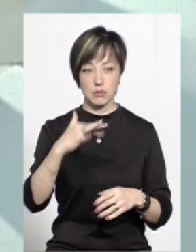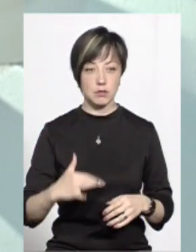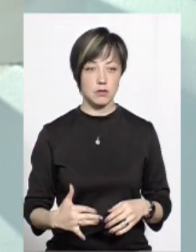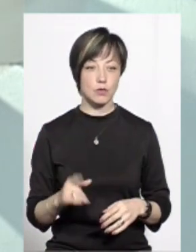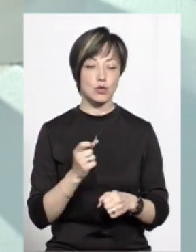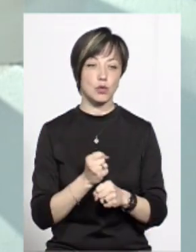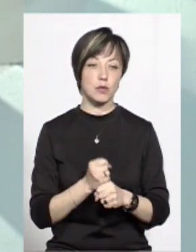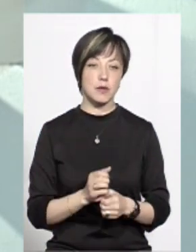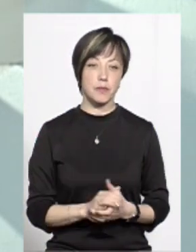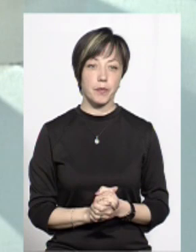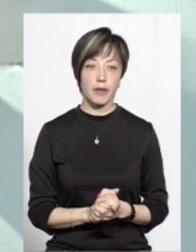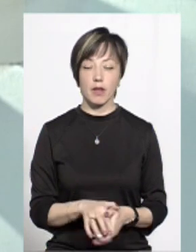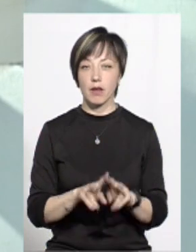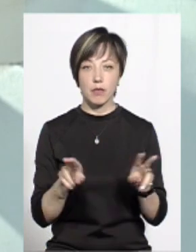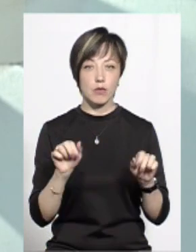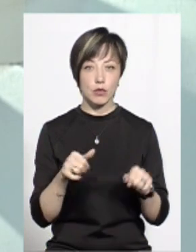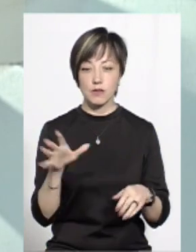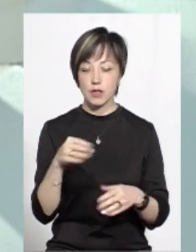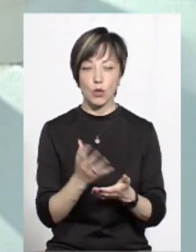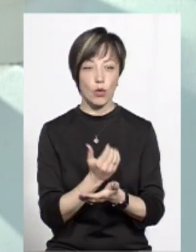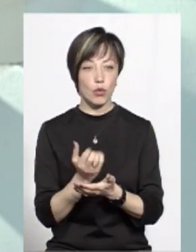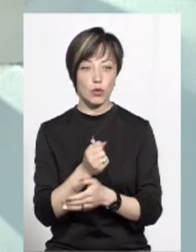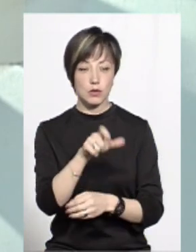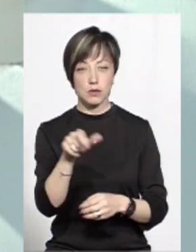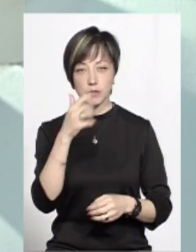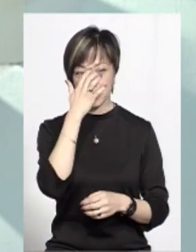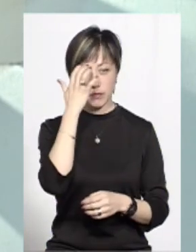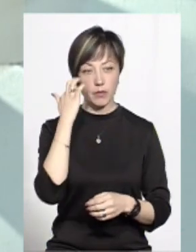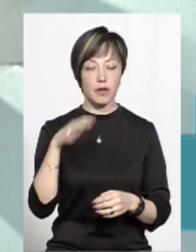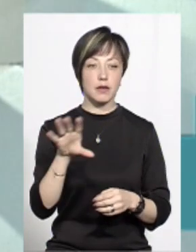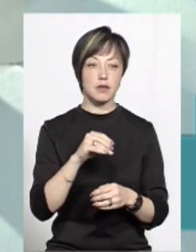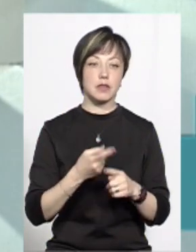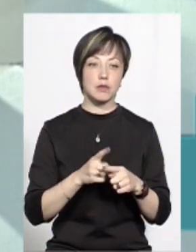все, що по ньому робиться. Він так само може бачити всі доходи, які по ньому